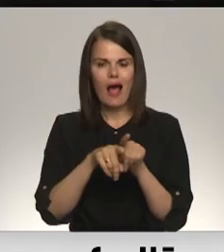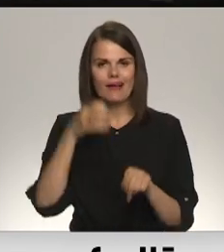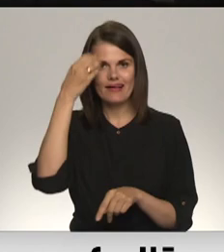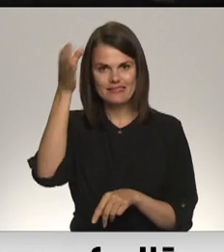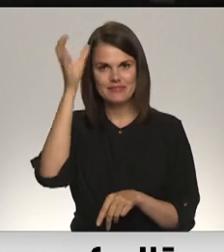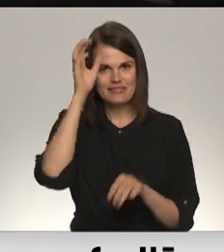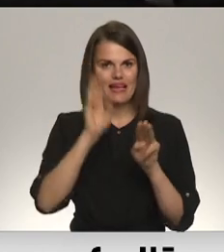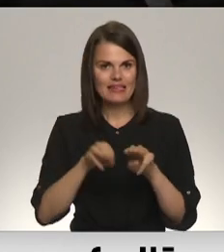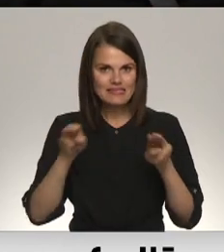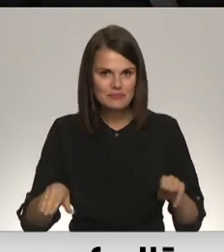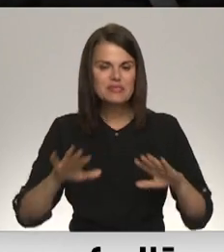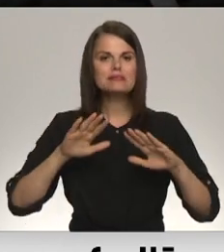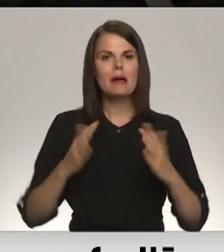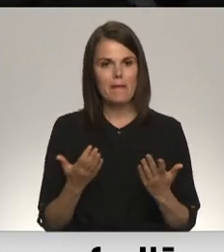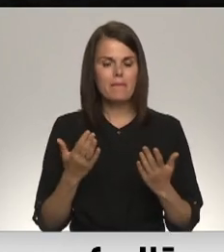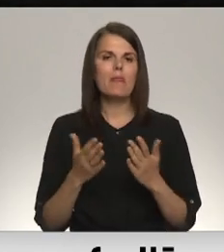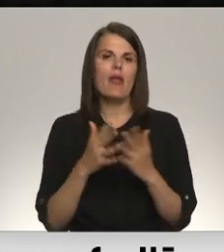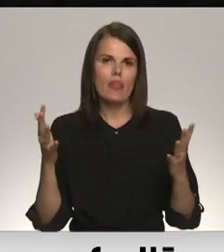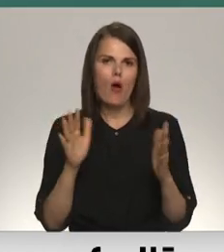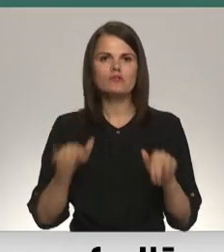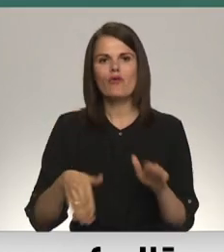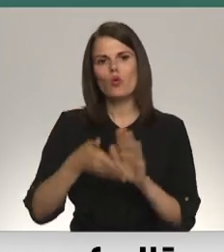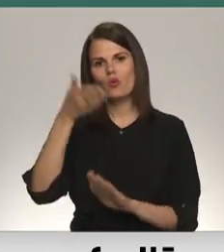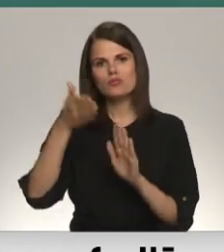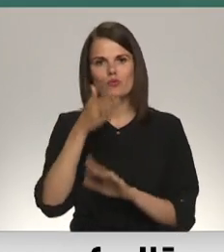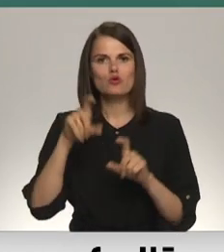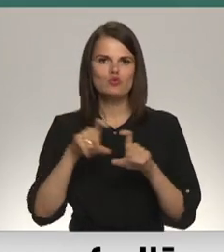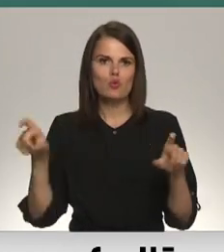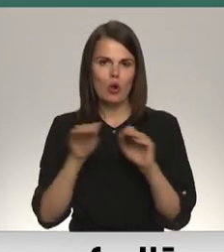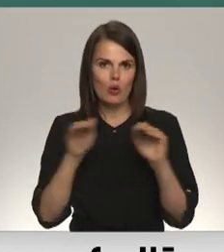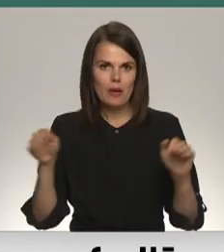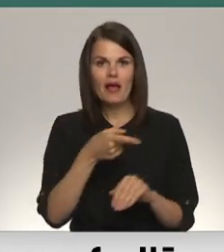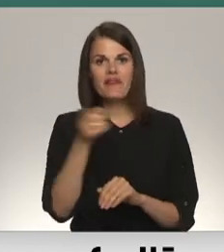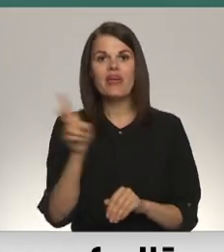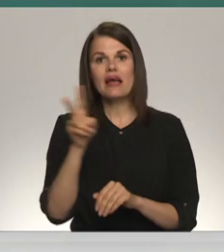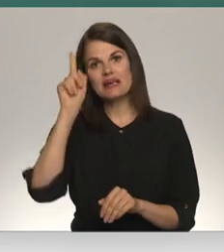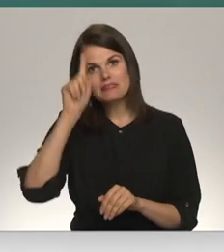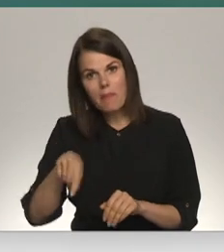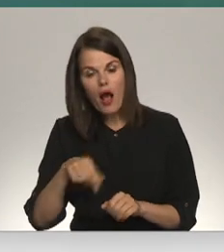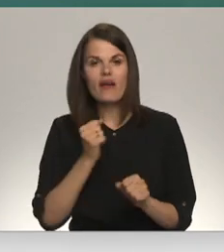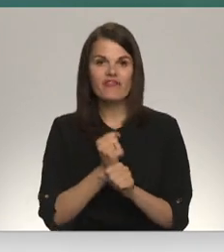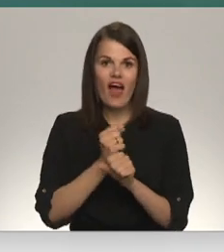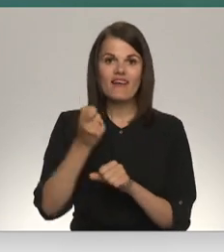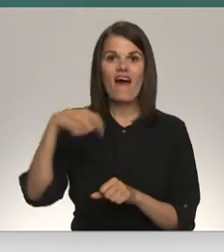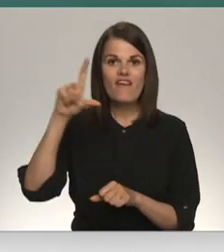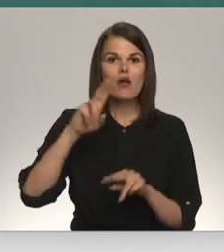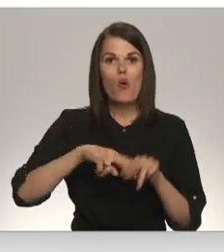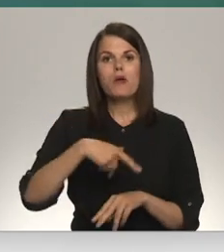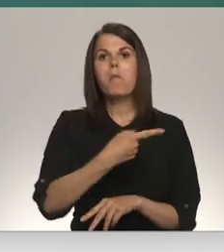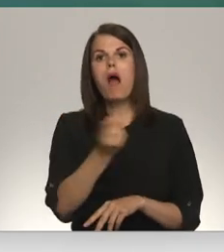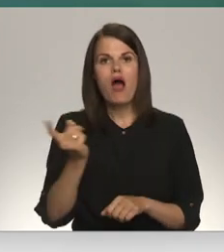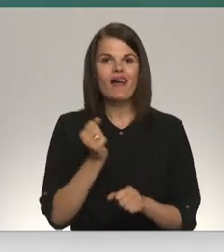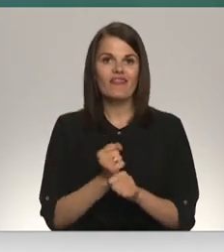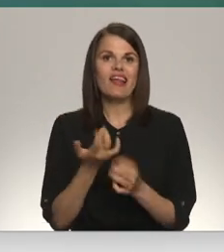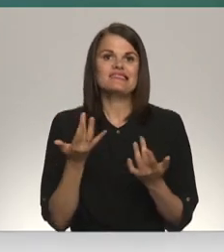norāda, ka daudz ko var uzlabot skolu līmenī. Tie, kas prot un var, tie dara vairāk, un pārējie dara tik, cik spēj.